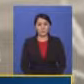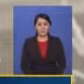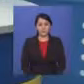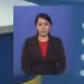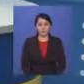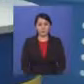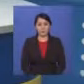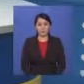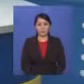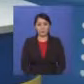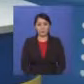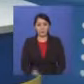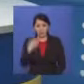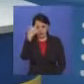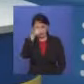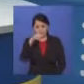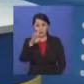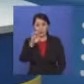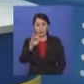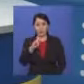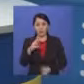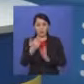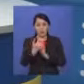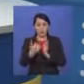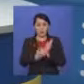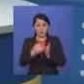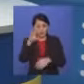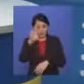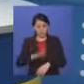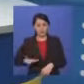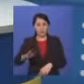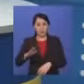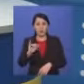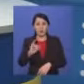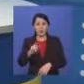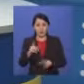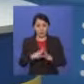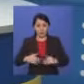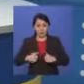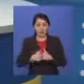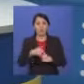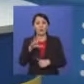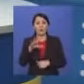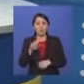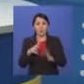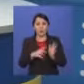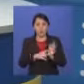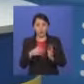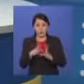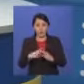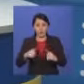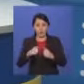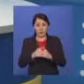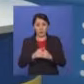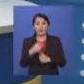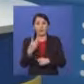қызметі. Биыл еңбек бағдарламасы аясында еліміздің оңтүстігінен 574 отбасы көшіп келді. Оның ішінде 27 үй